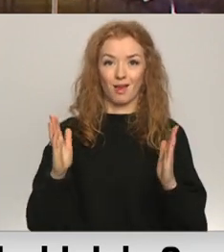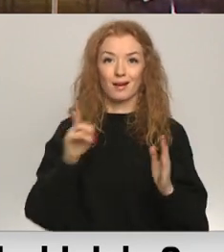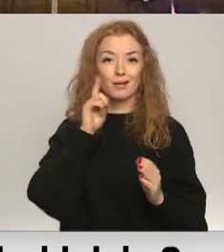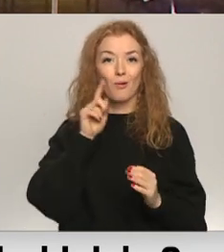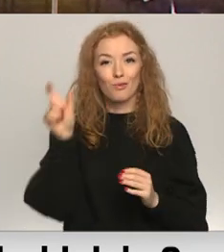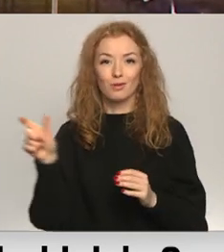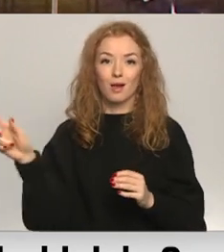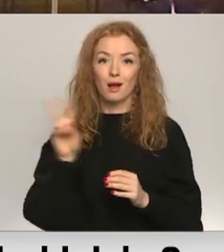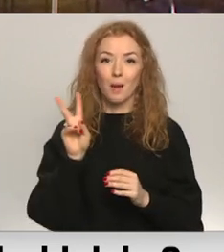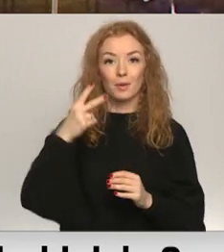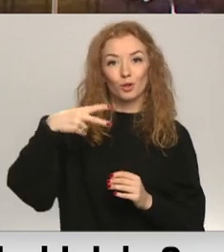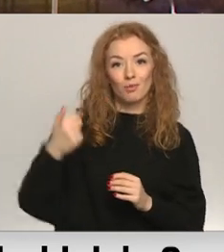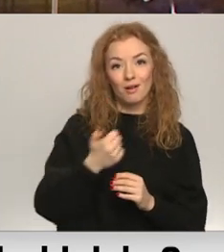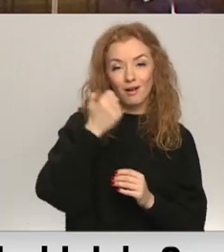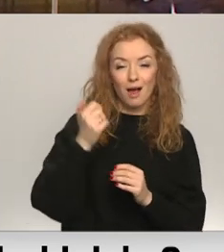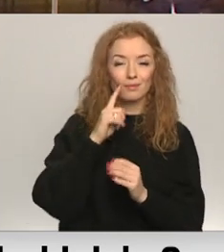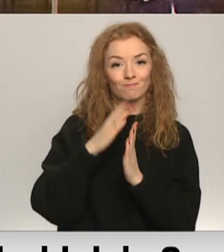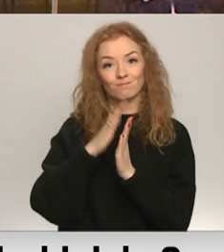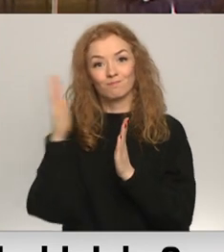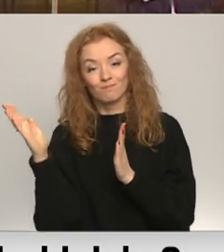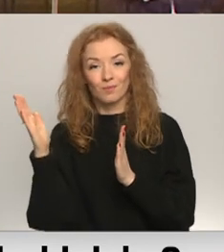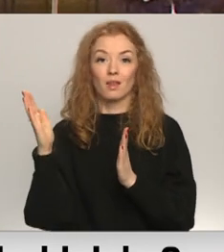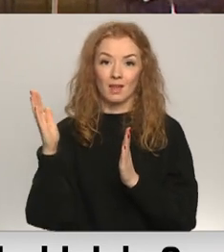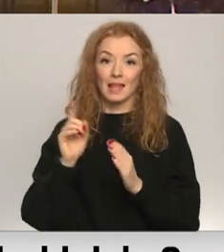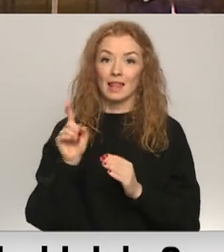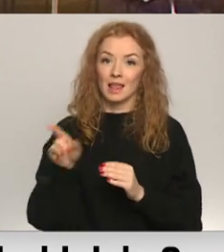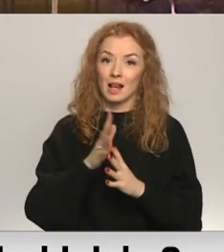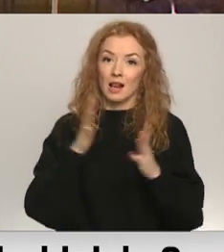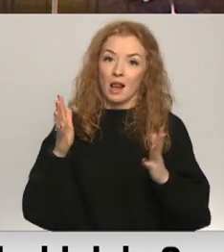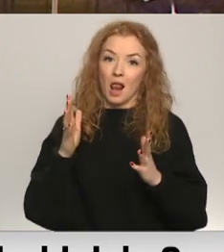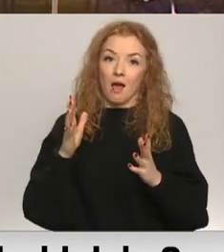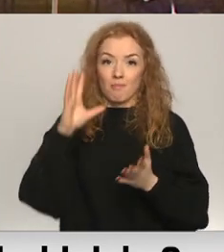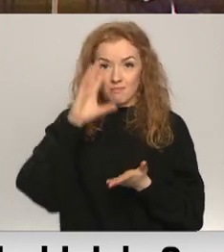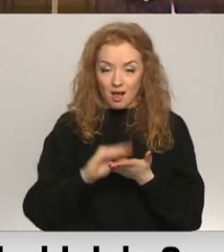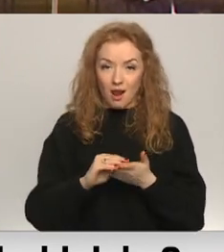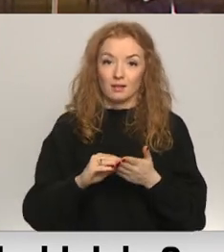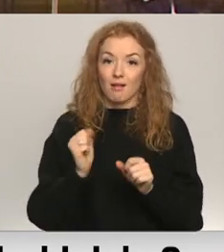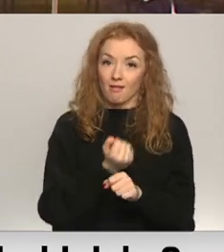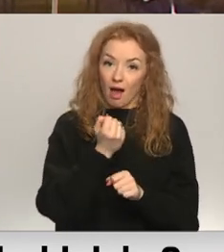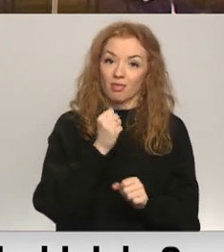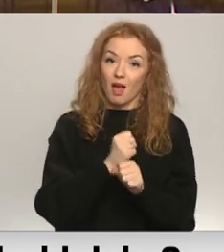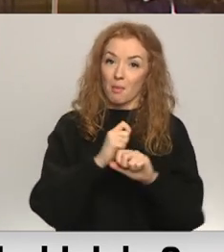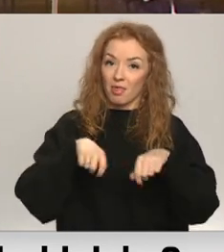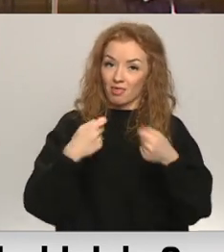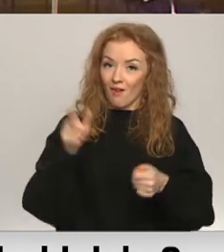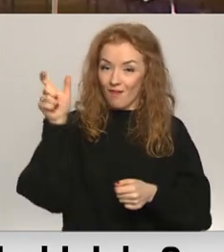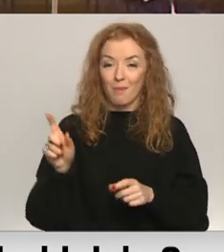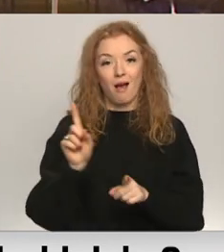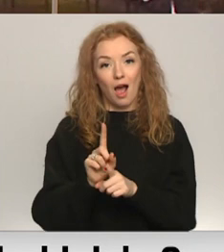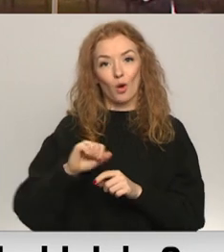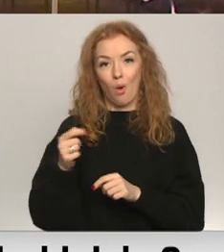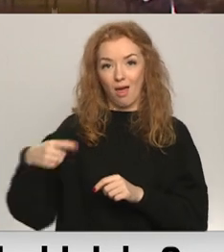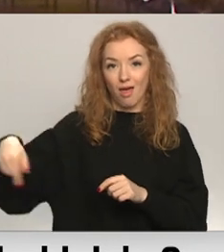tikko 20 gadus sasniegušie vai pārsniegušie, ir izaicinošs gan darba devējiem, gan citiem strādājošajiem. Un